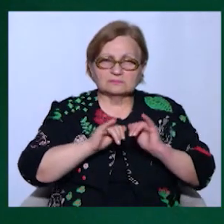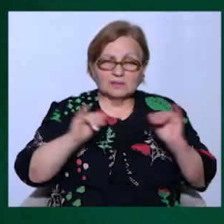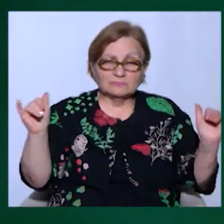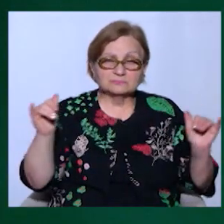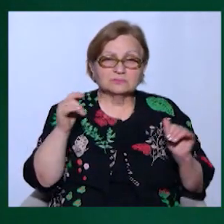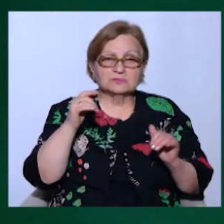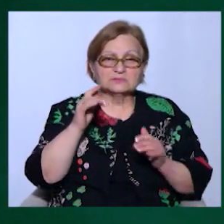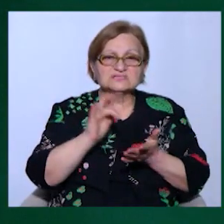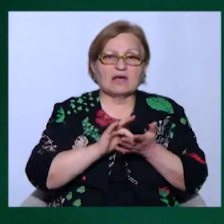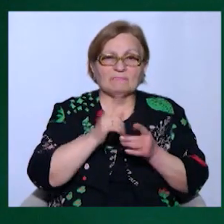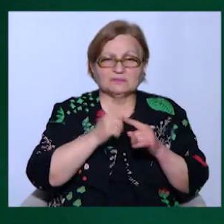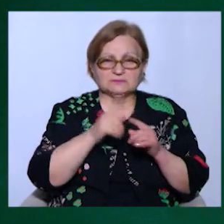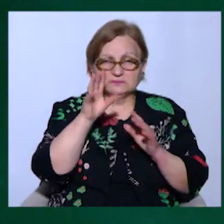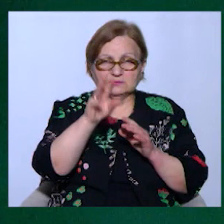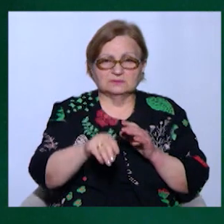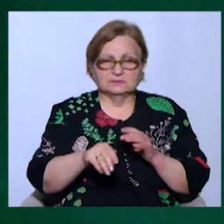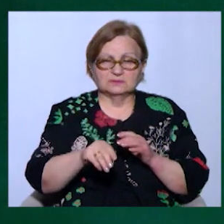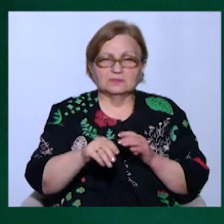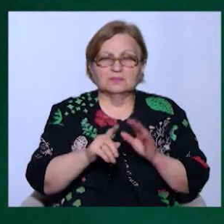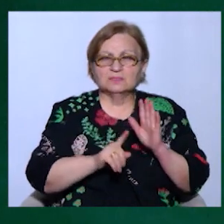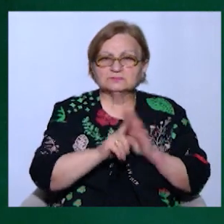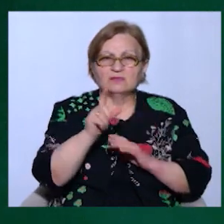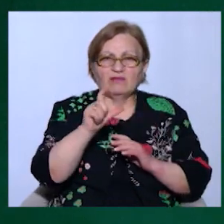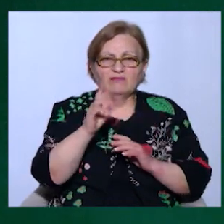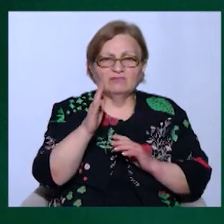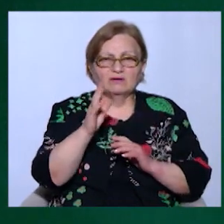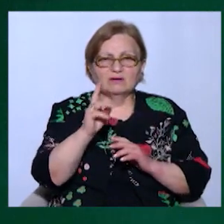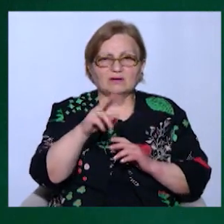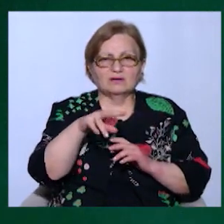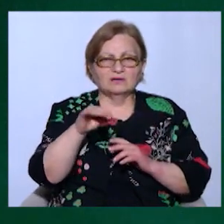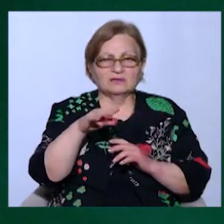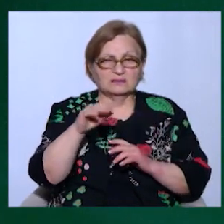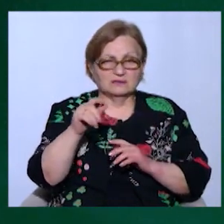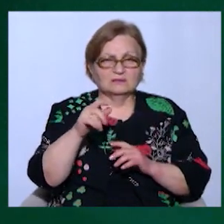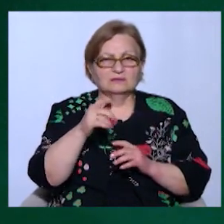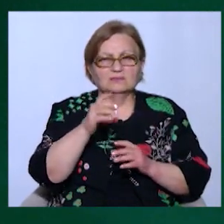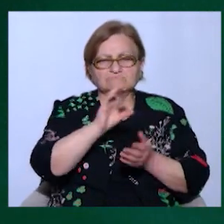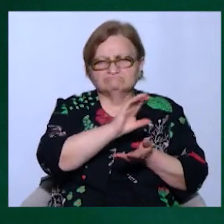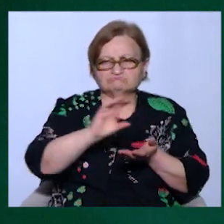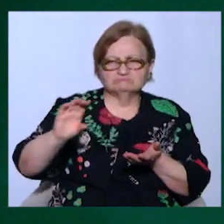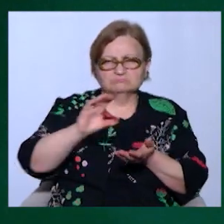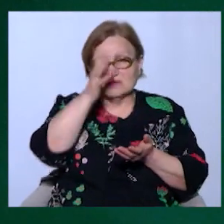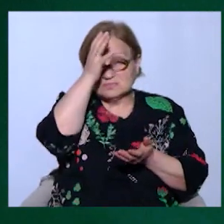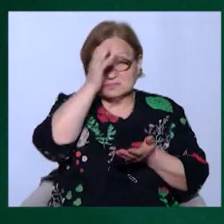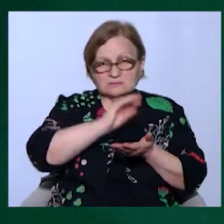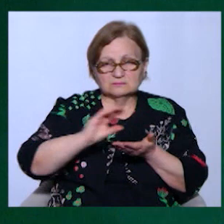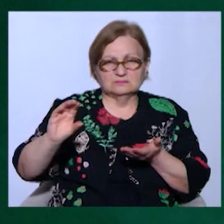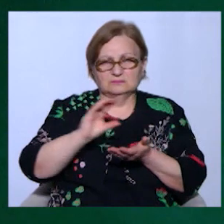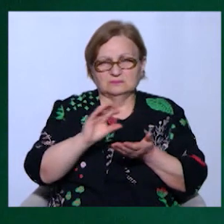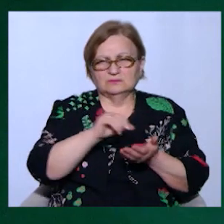საბერძნეთში. და ევკლიდე საწყისებია ესეთი ტომები, რომელზედაც დღესაც მაგ